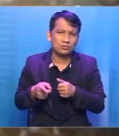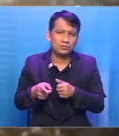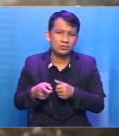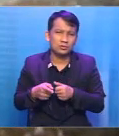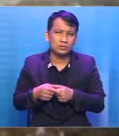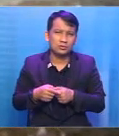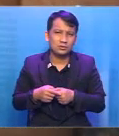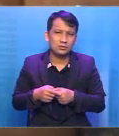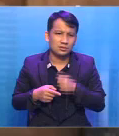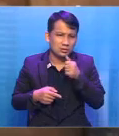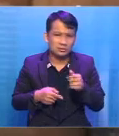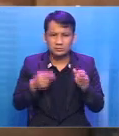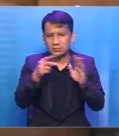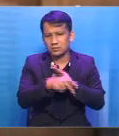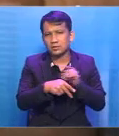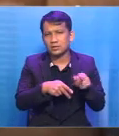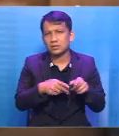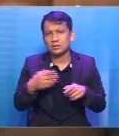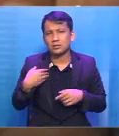Hindi yan pinapatay.